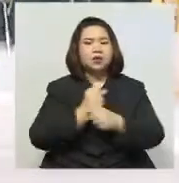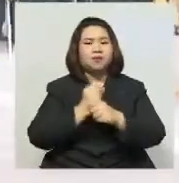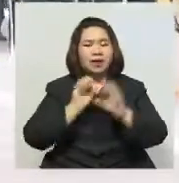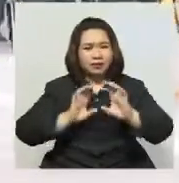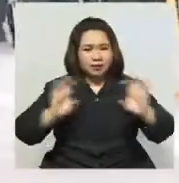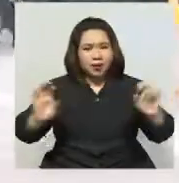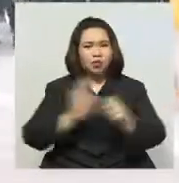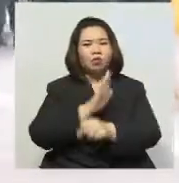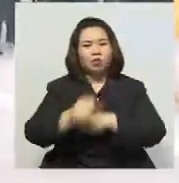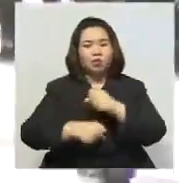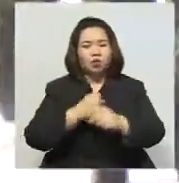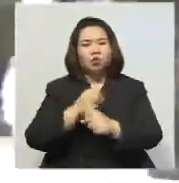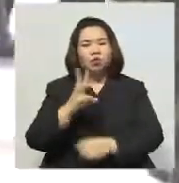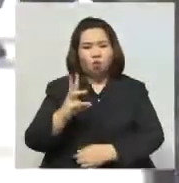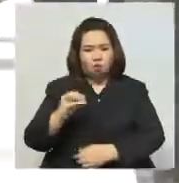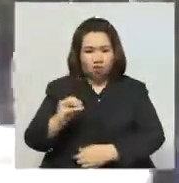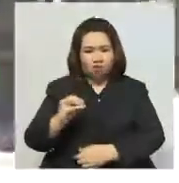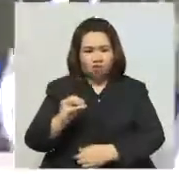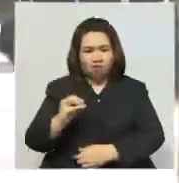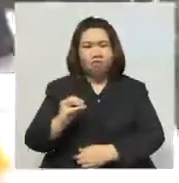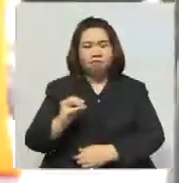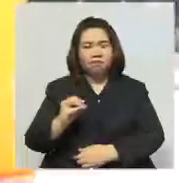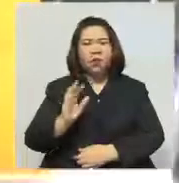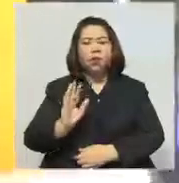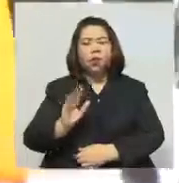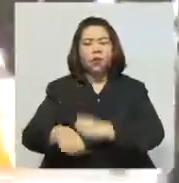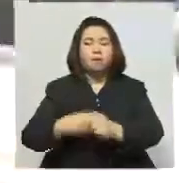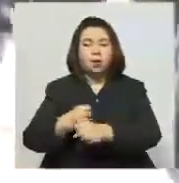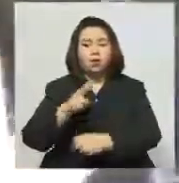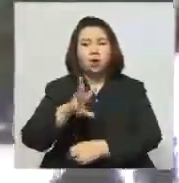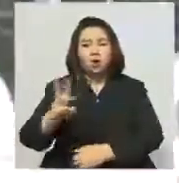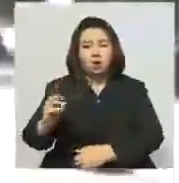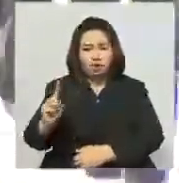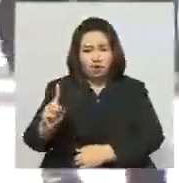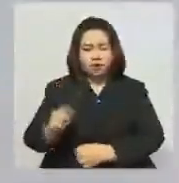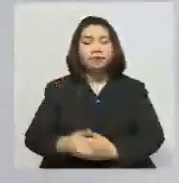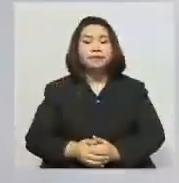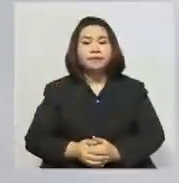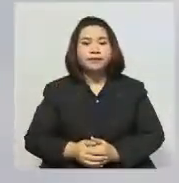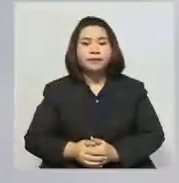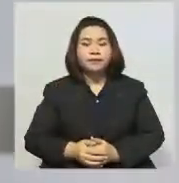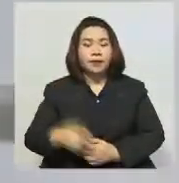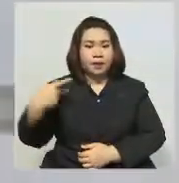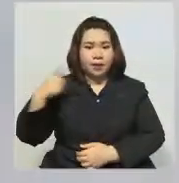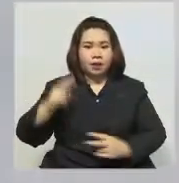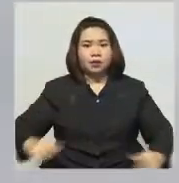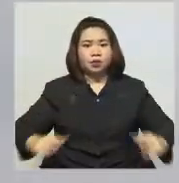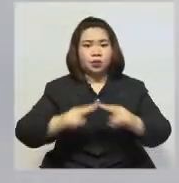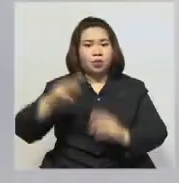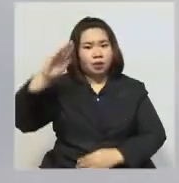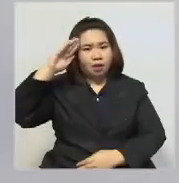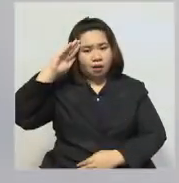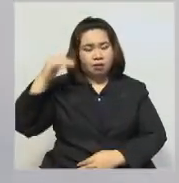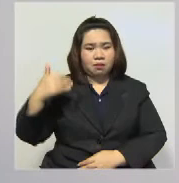การของนายทหารชั้นนายพลประจำปี2561โดยพลเอกเทพพงศ์ทิพยาจารย์ปลัดกระทรวงกลาโห